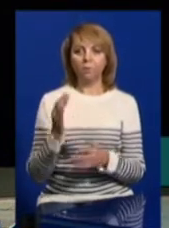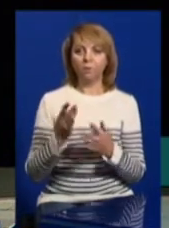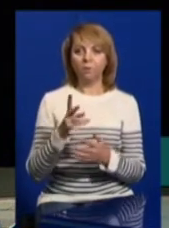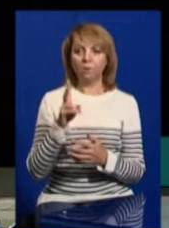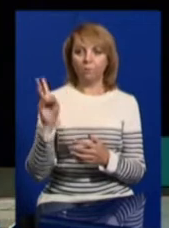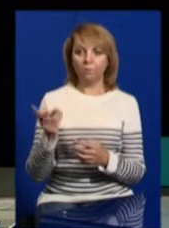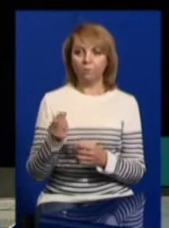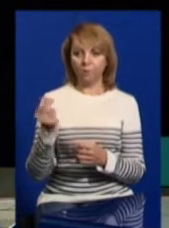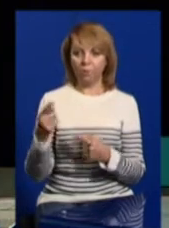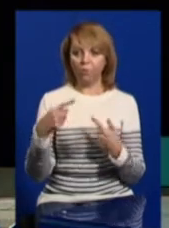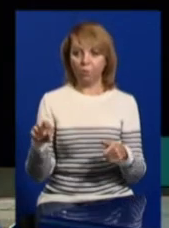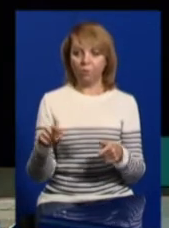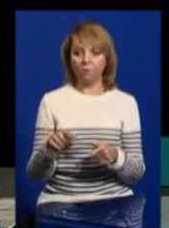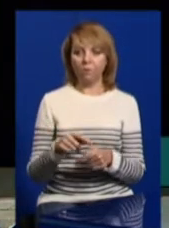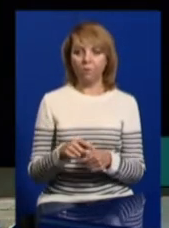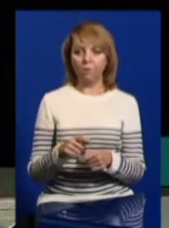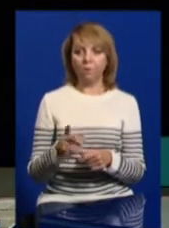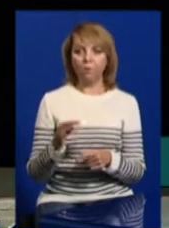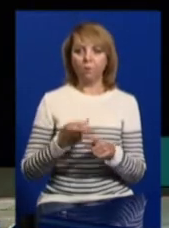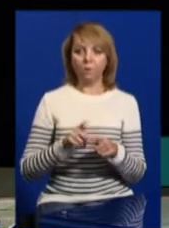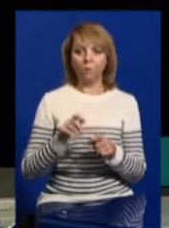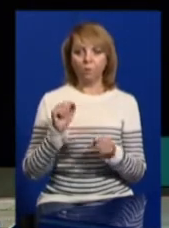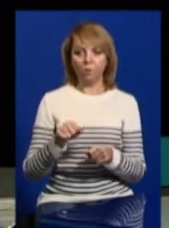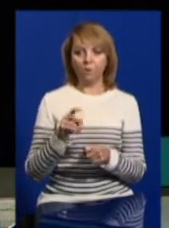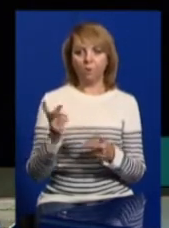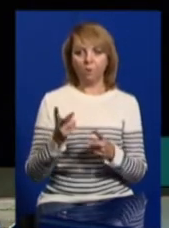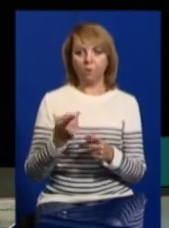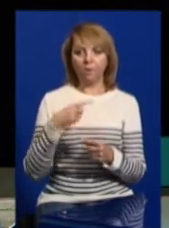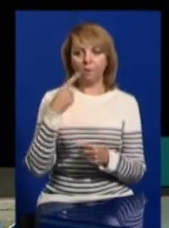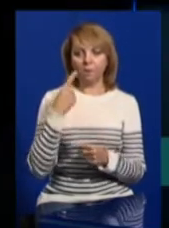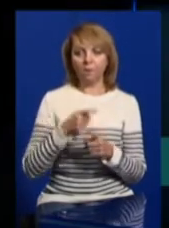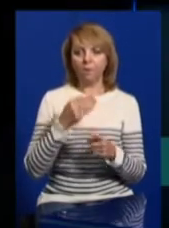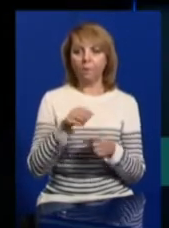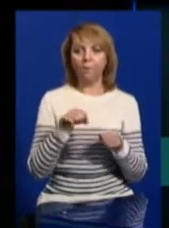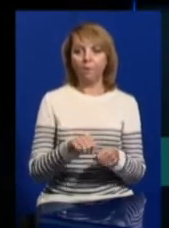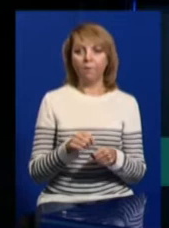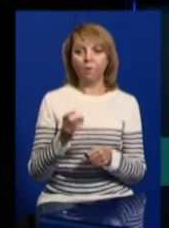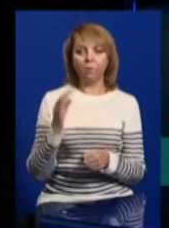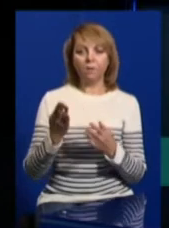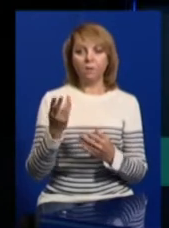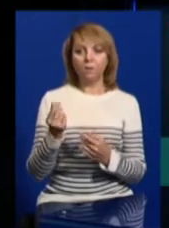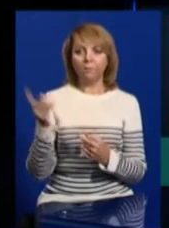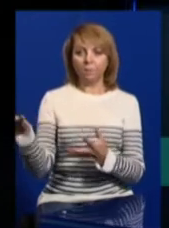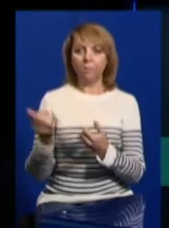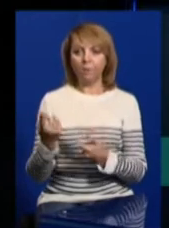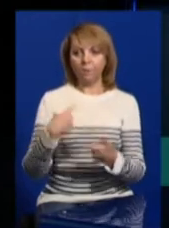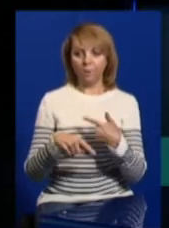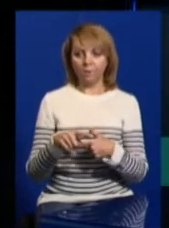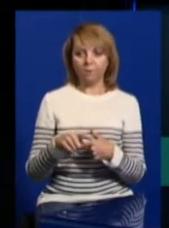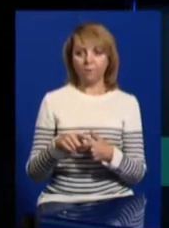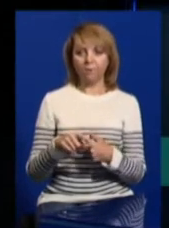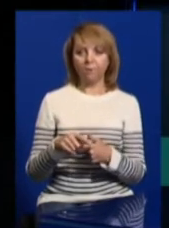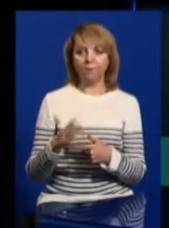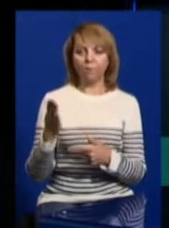комусь сплатили інше, мабуть, то про це може й треба казати, це їх право. Але якщо гроші ви забрали назад, то яке ж у